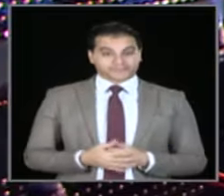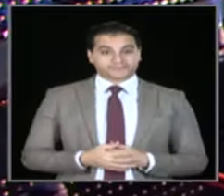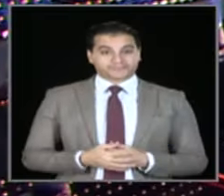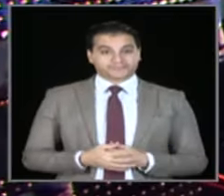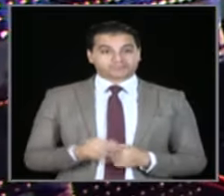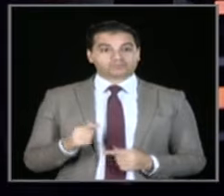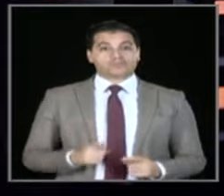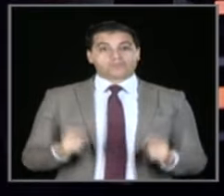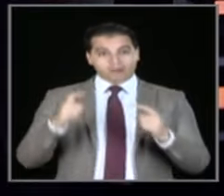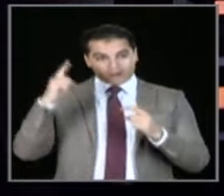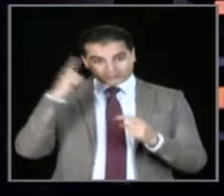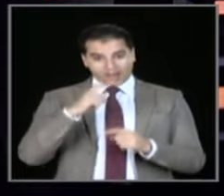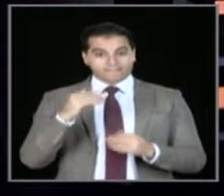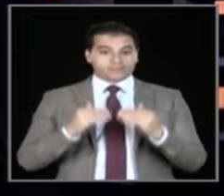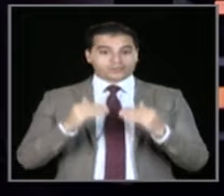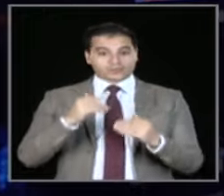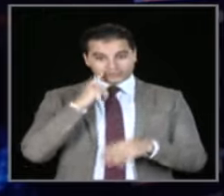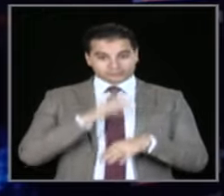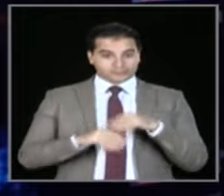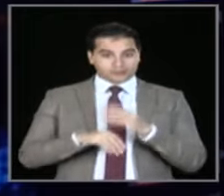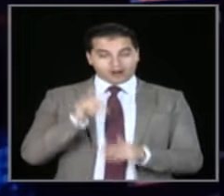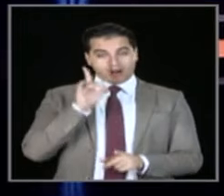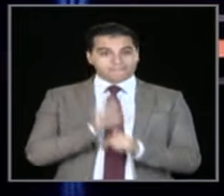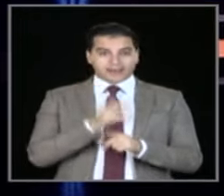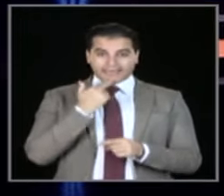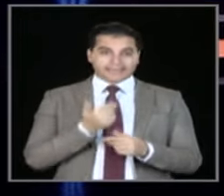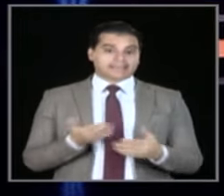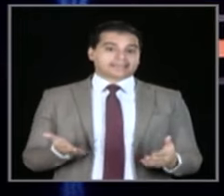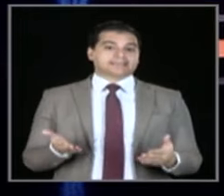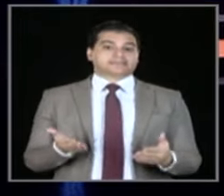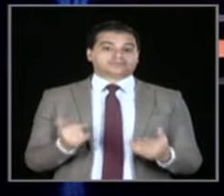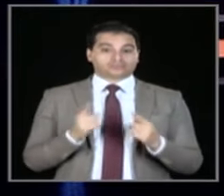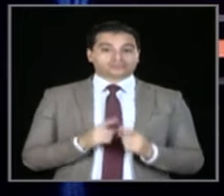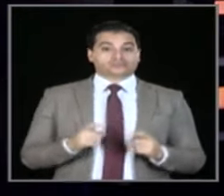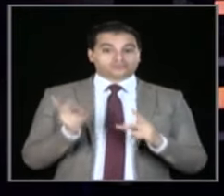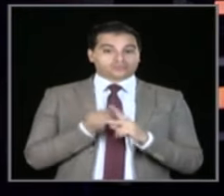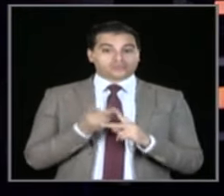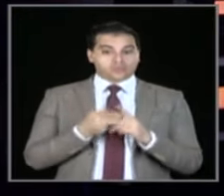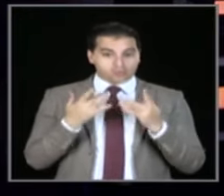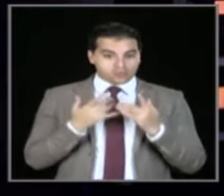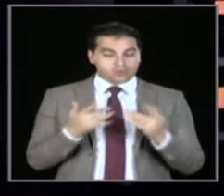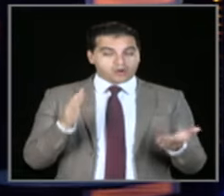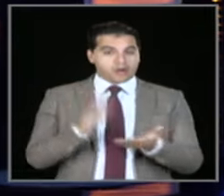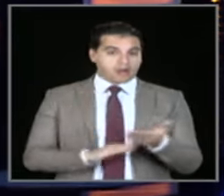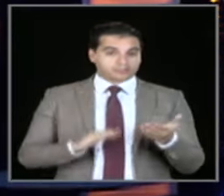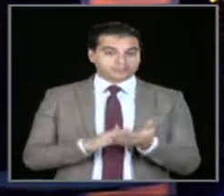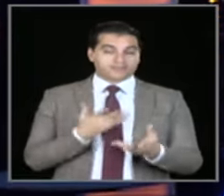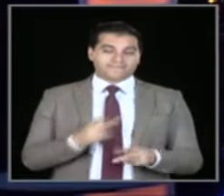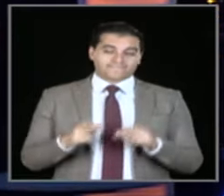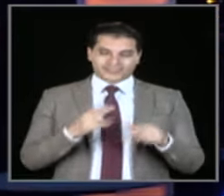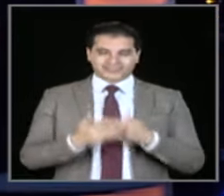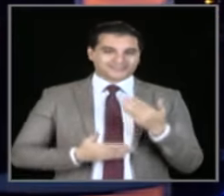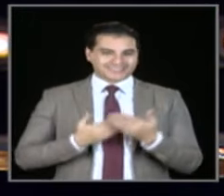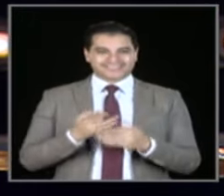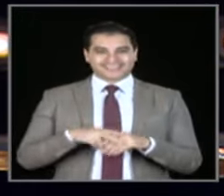مباراه صعبه ومتكافئه، وكان الله في عونكم، يعني جمهور قاعد على أعصابه. هنخرج فاصل